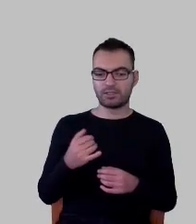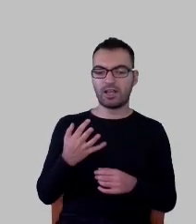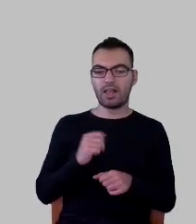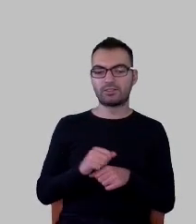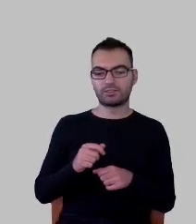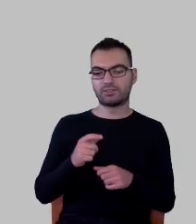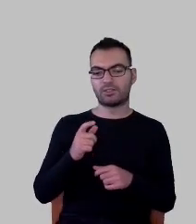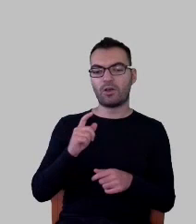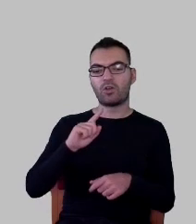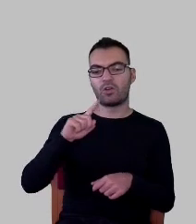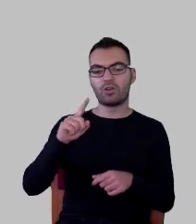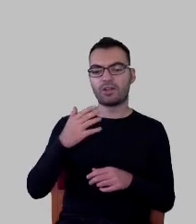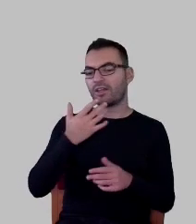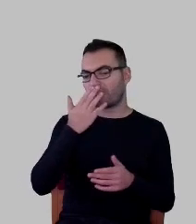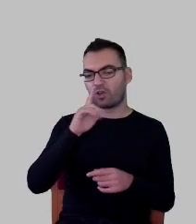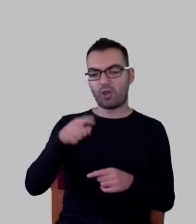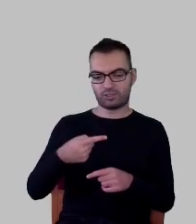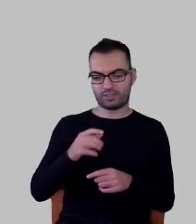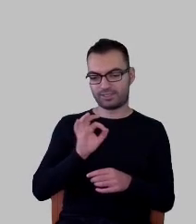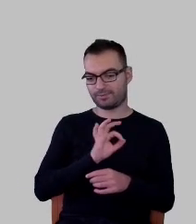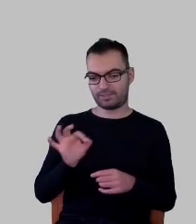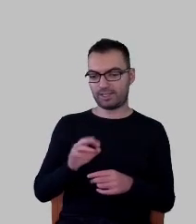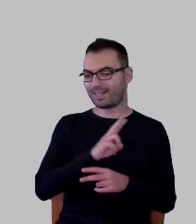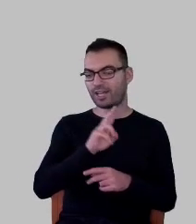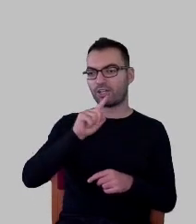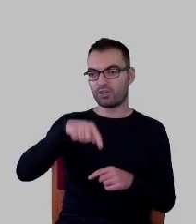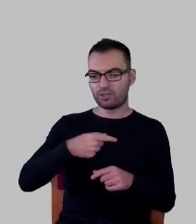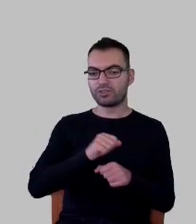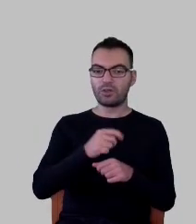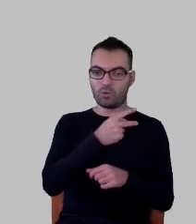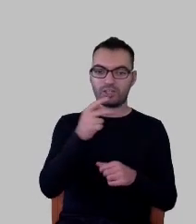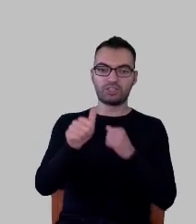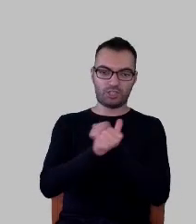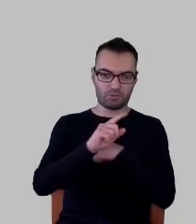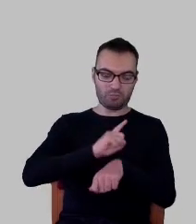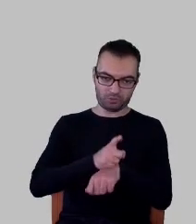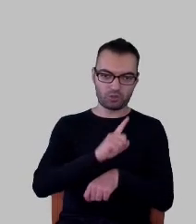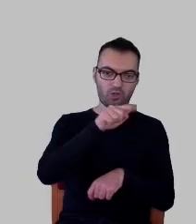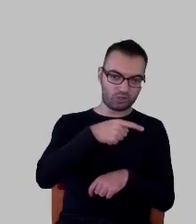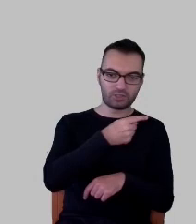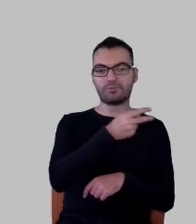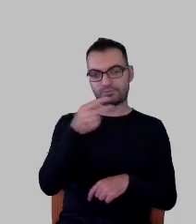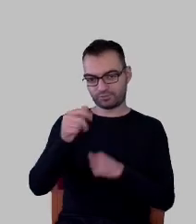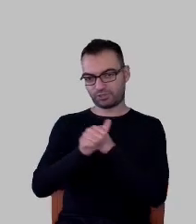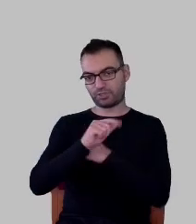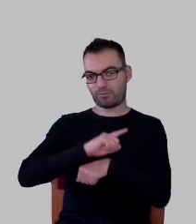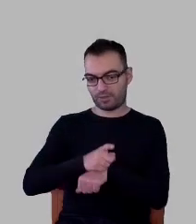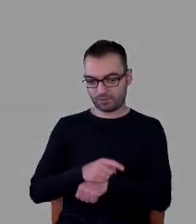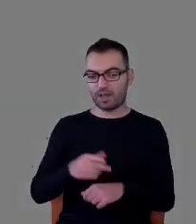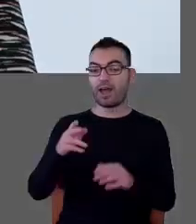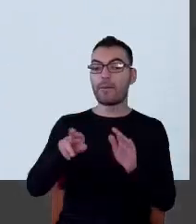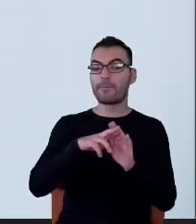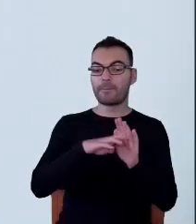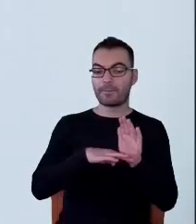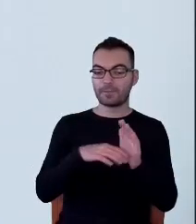godzina specjalisty? Proszę Państwa, godzina, tak jak każda godzina, trwa 60 minut. Natomiast to, co zostało określone w przepisach,